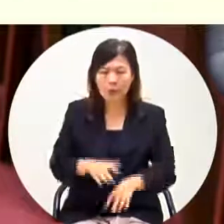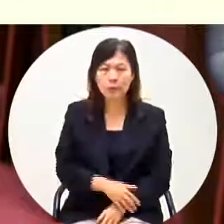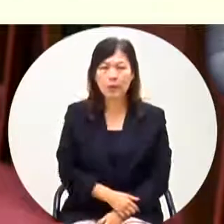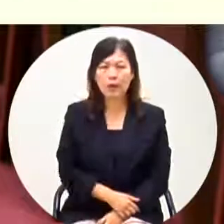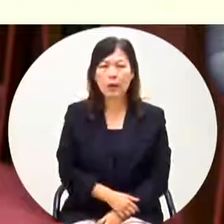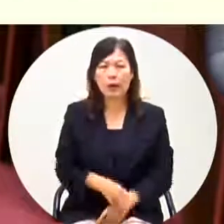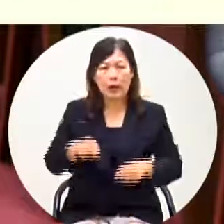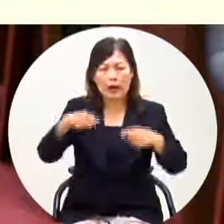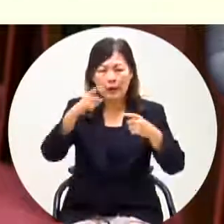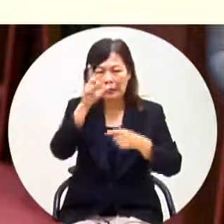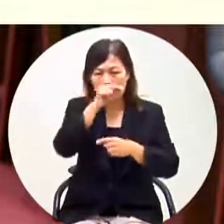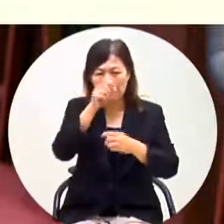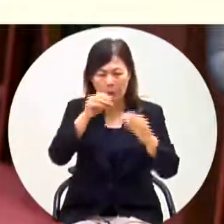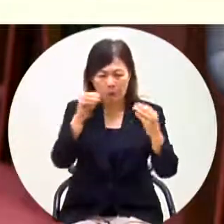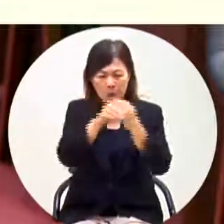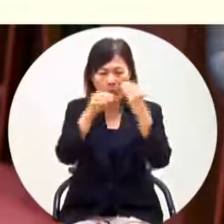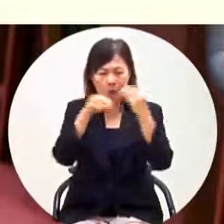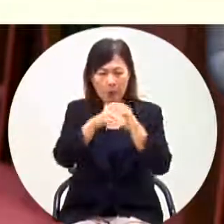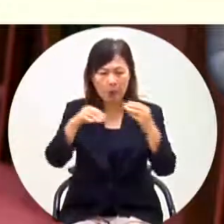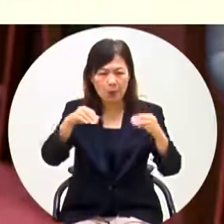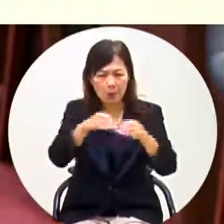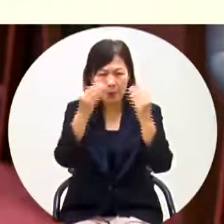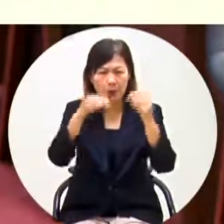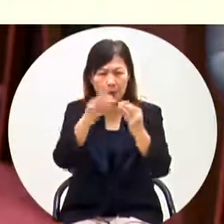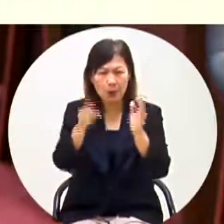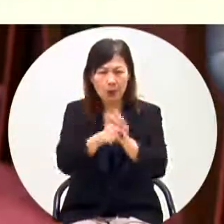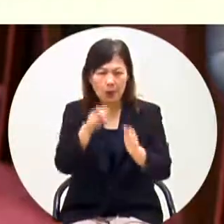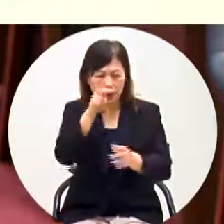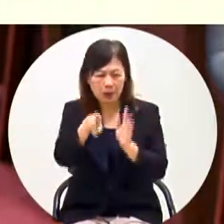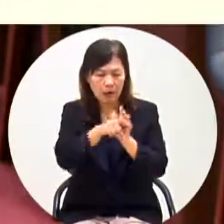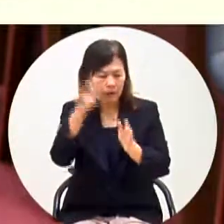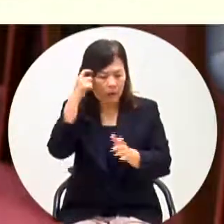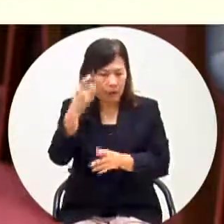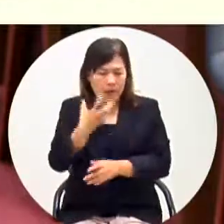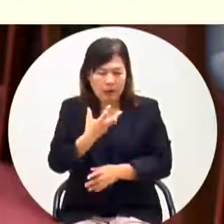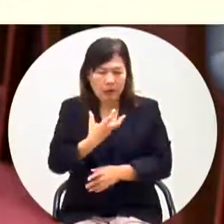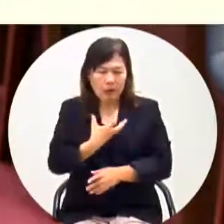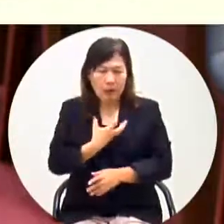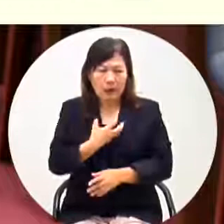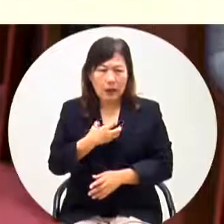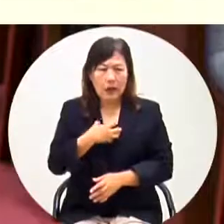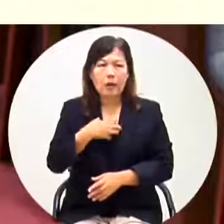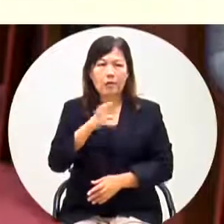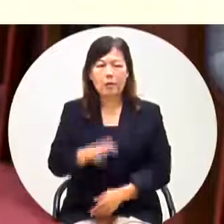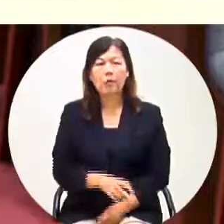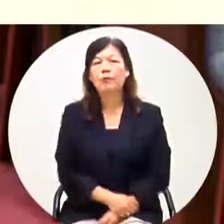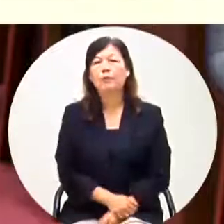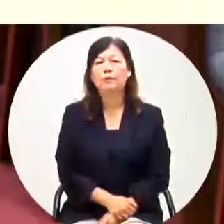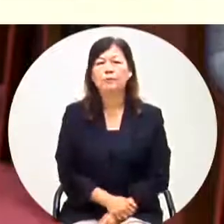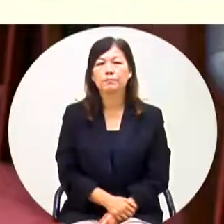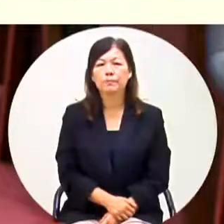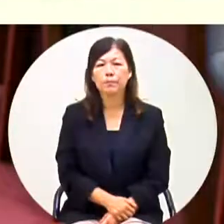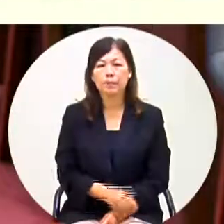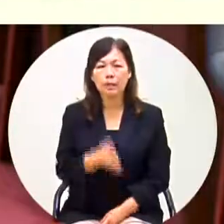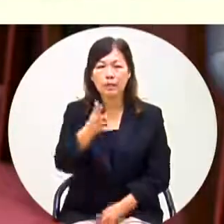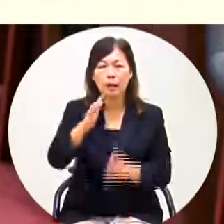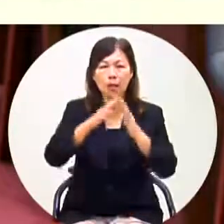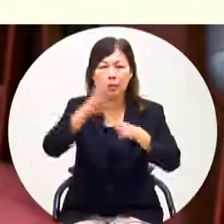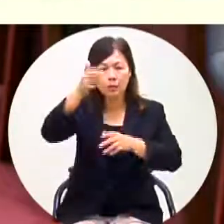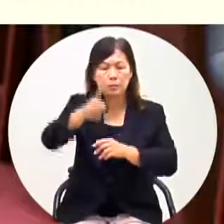现场，看得真的是很不忍心。来，本席来请教一下我们的市长哈，市长啊，今